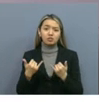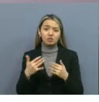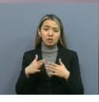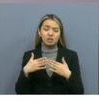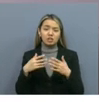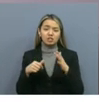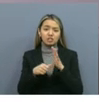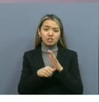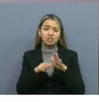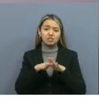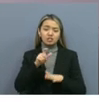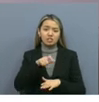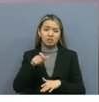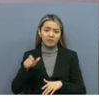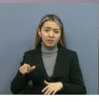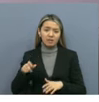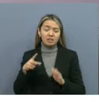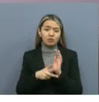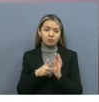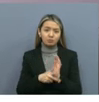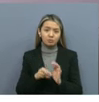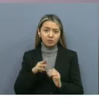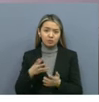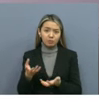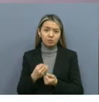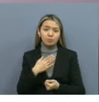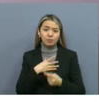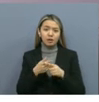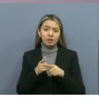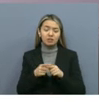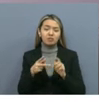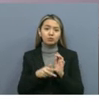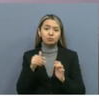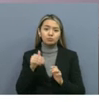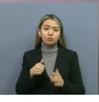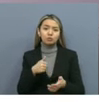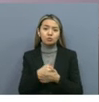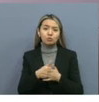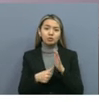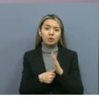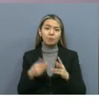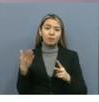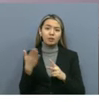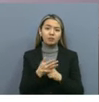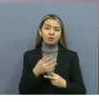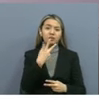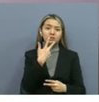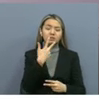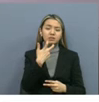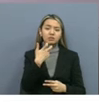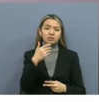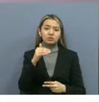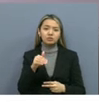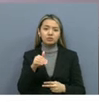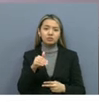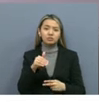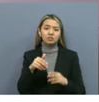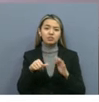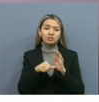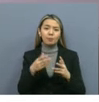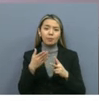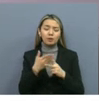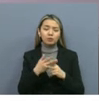6 адамға 80000 теңге жалақы алатын болса, онда біз сол 80000-ды 6-ға бөлеміз. 20352 теңгеден 6-ға